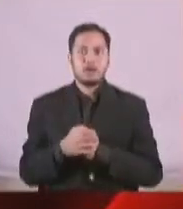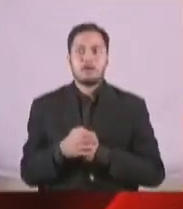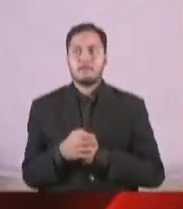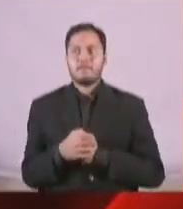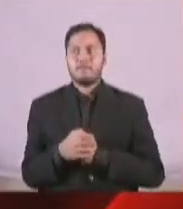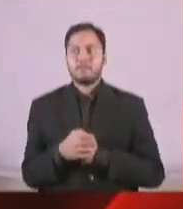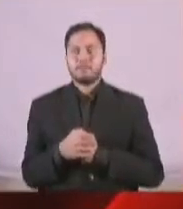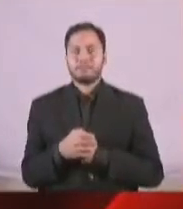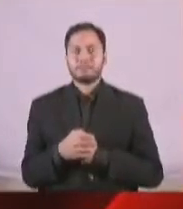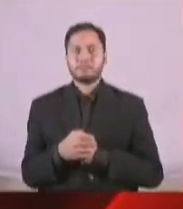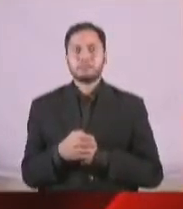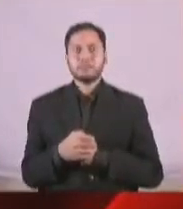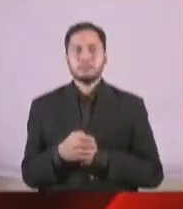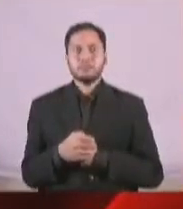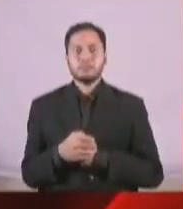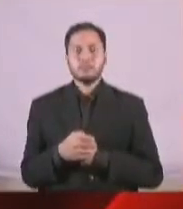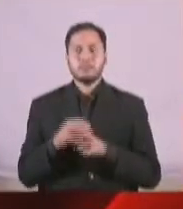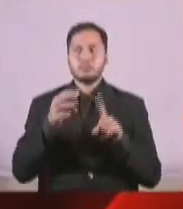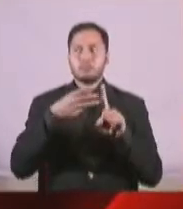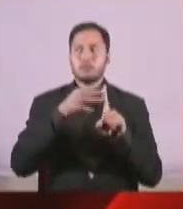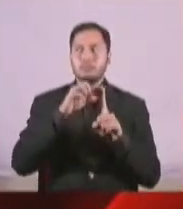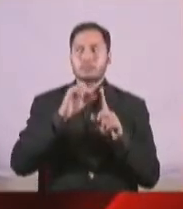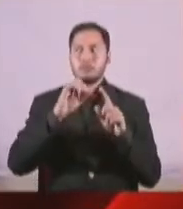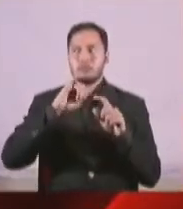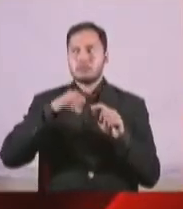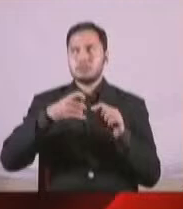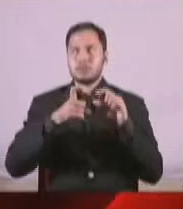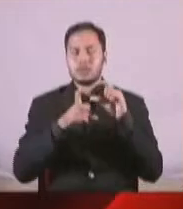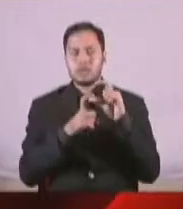BPJS yang menggunakan APBN saja